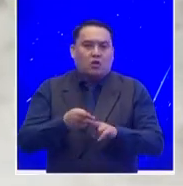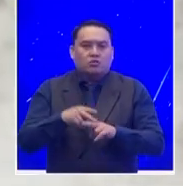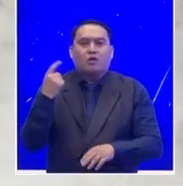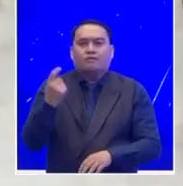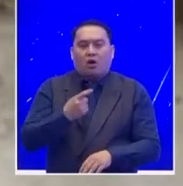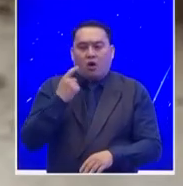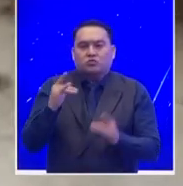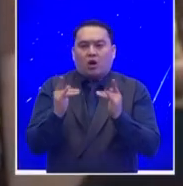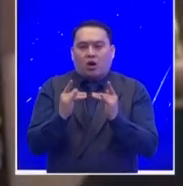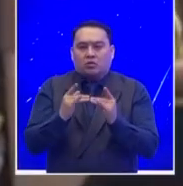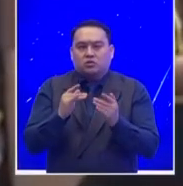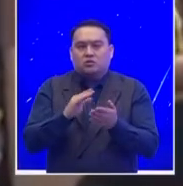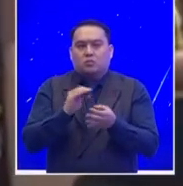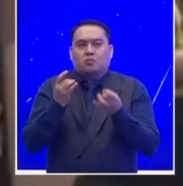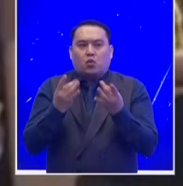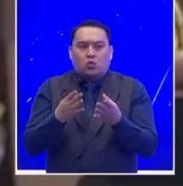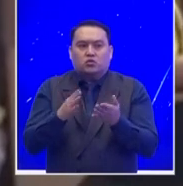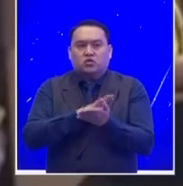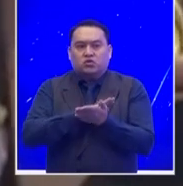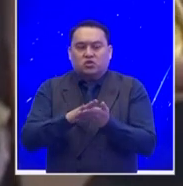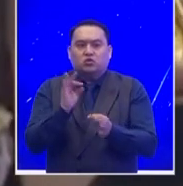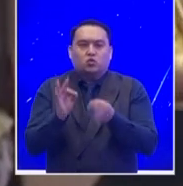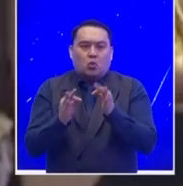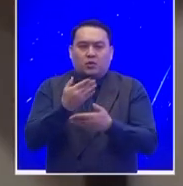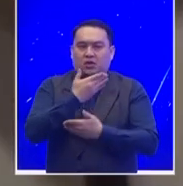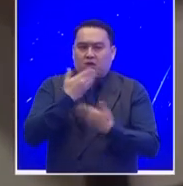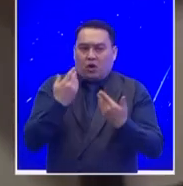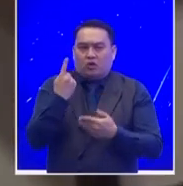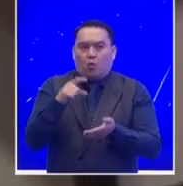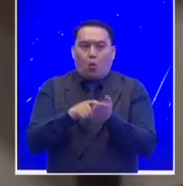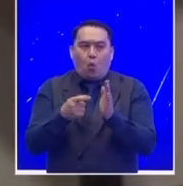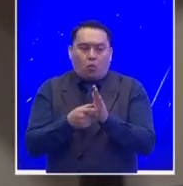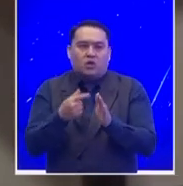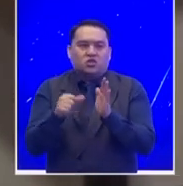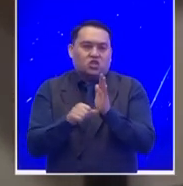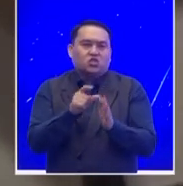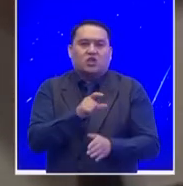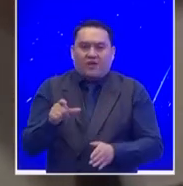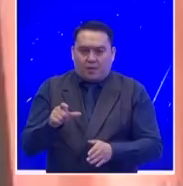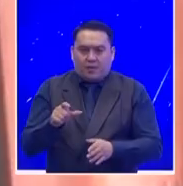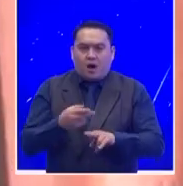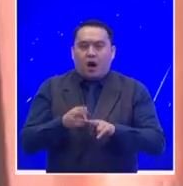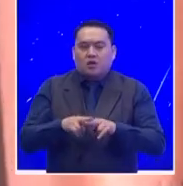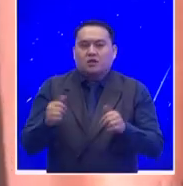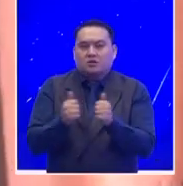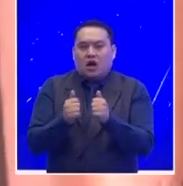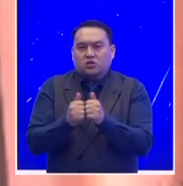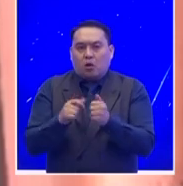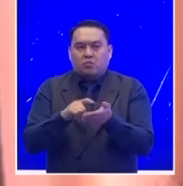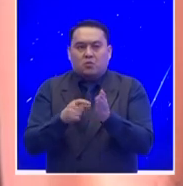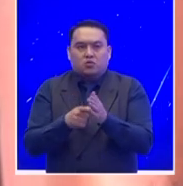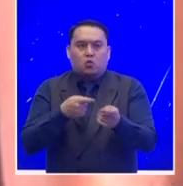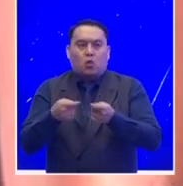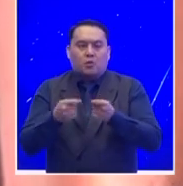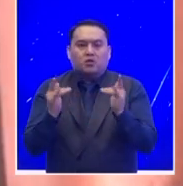владельцы общак не соблюдают даже элементарные санитарные нормы. В одной комнате ютятся по 6 человек, в то время как соседнее помещение